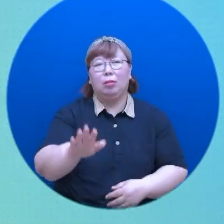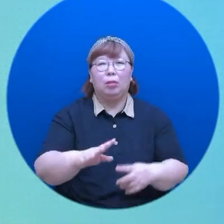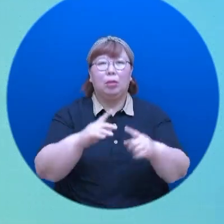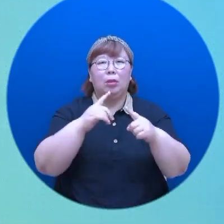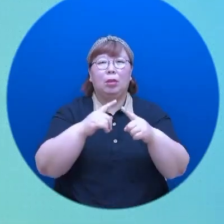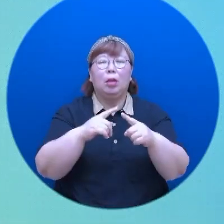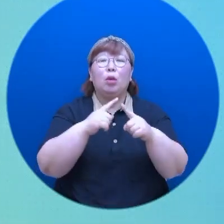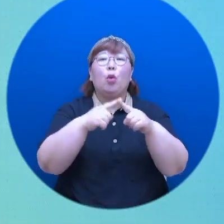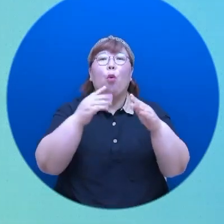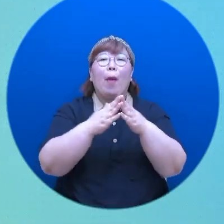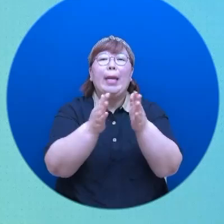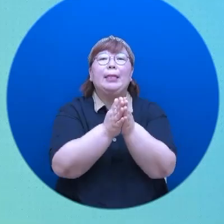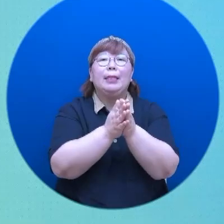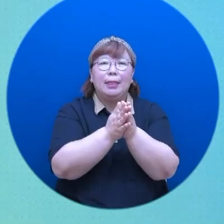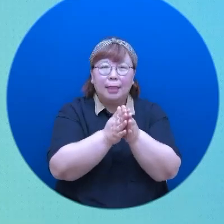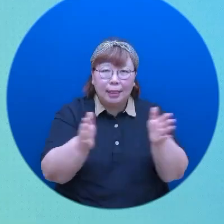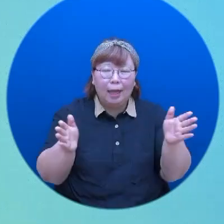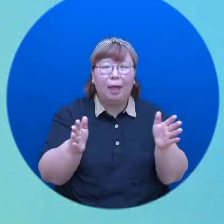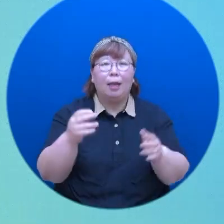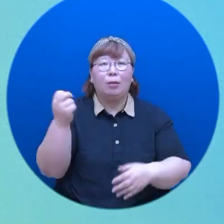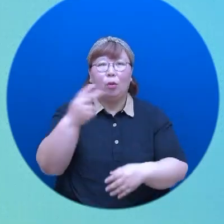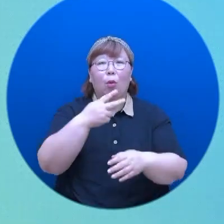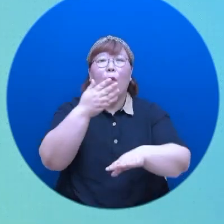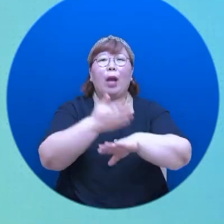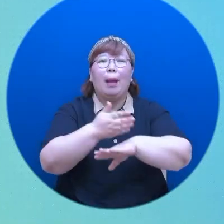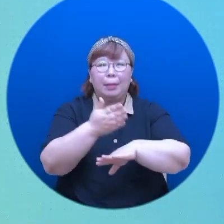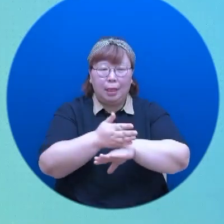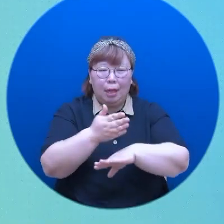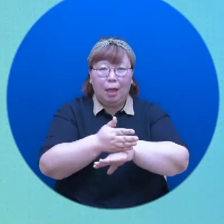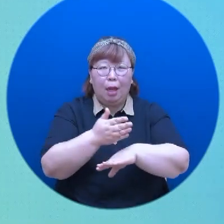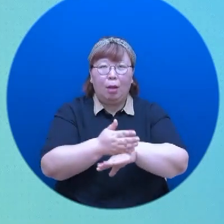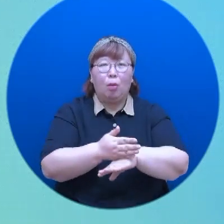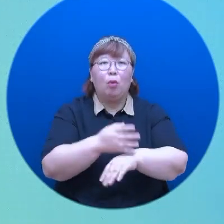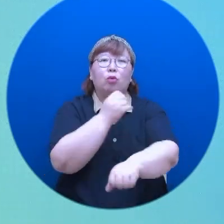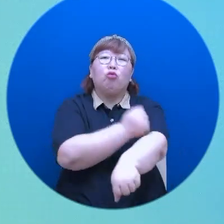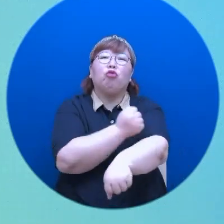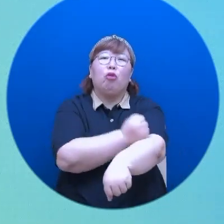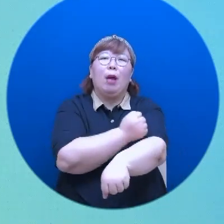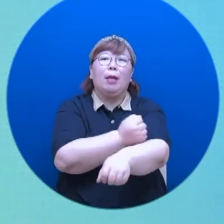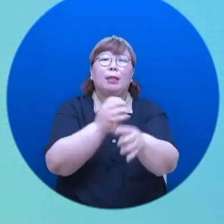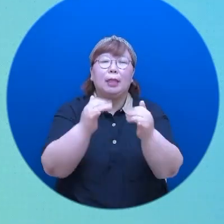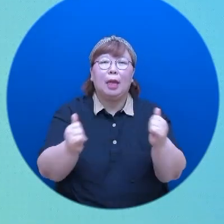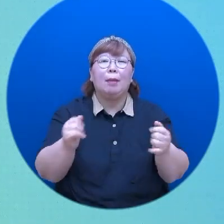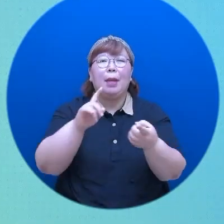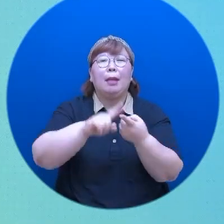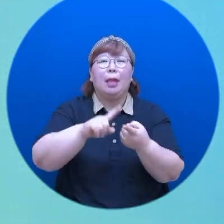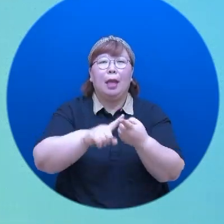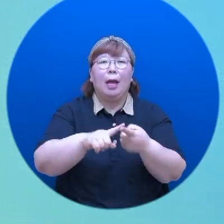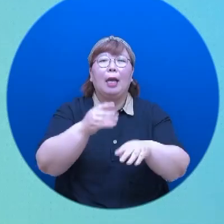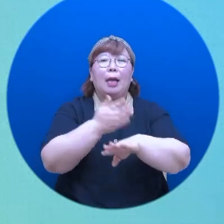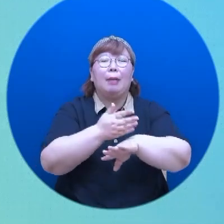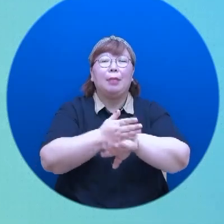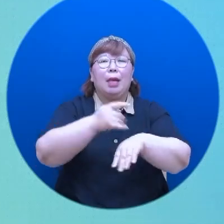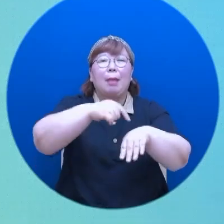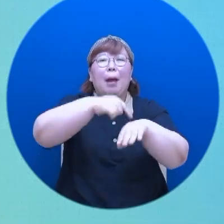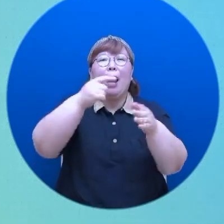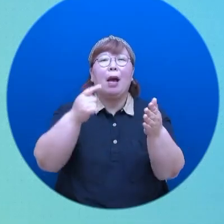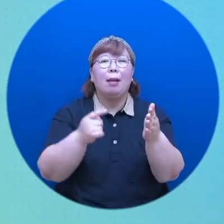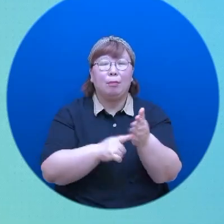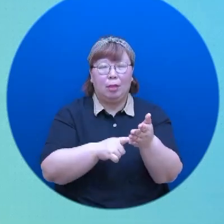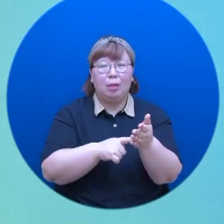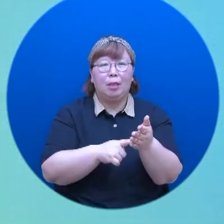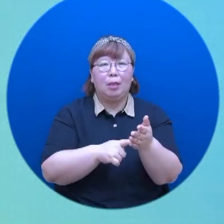시작, 그리고 감사하고 수고하신 분들에 대한 감사의 마음을